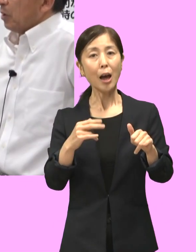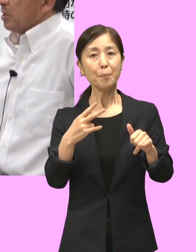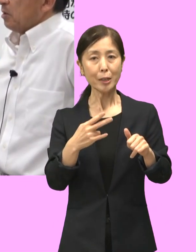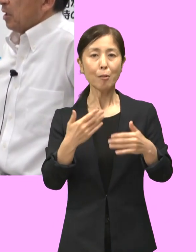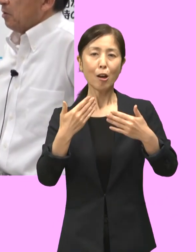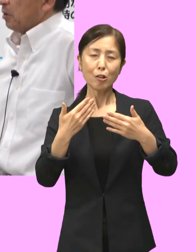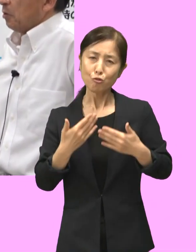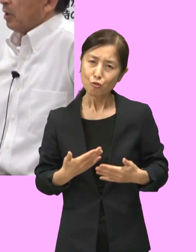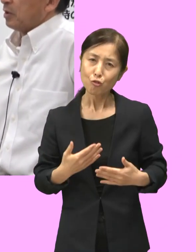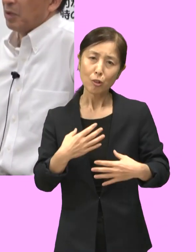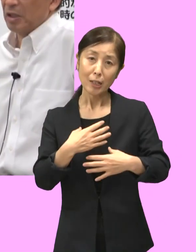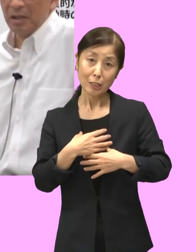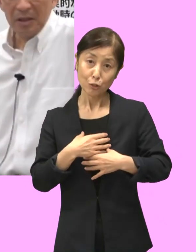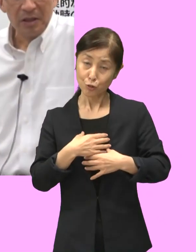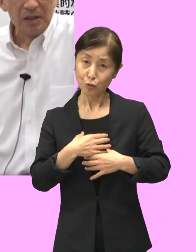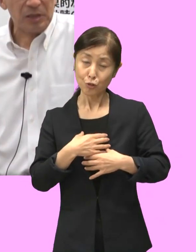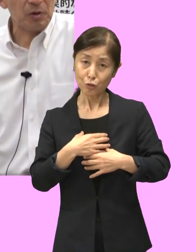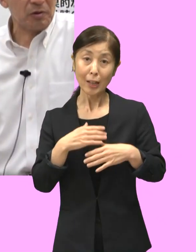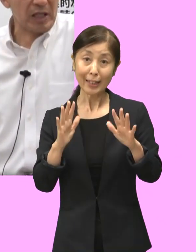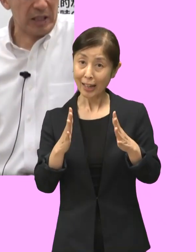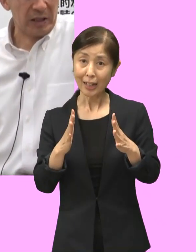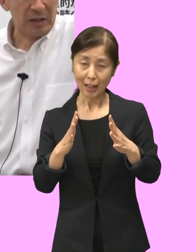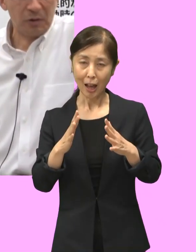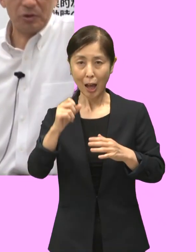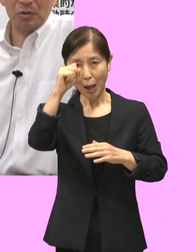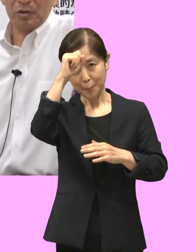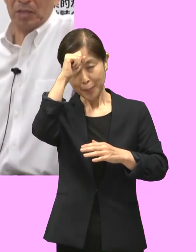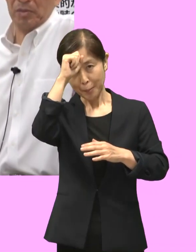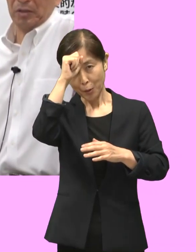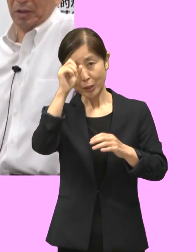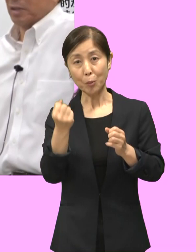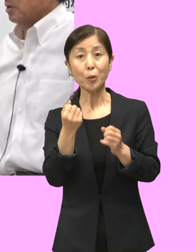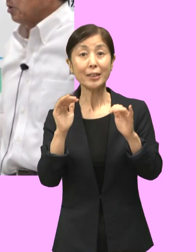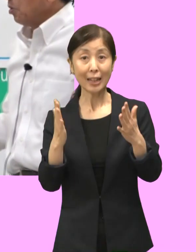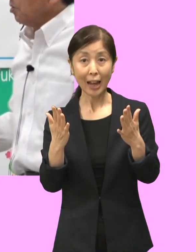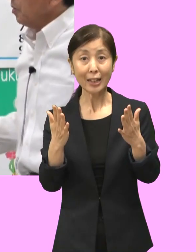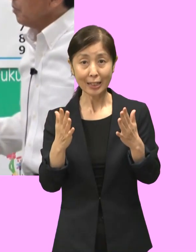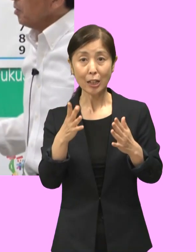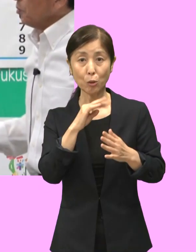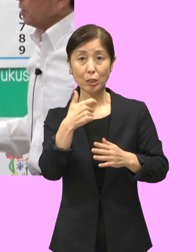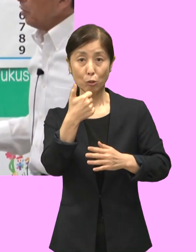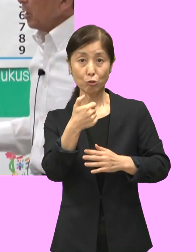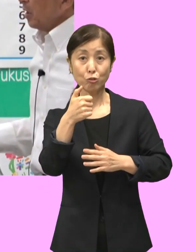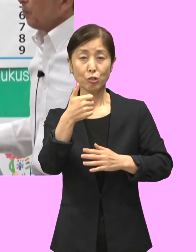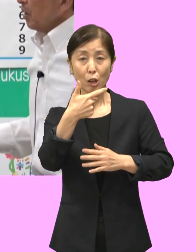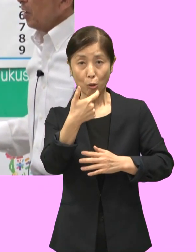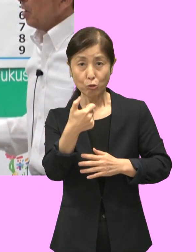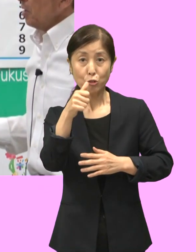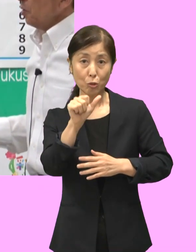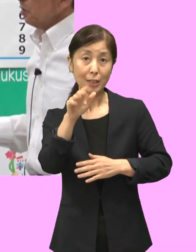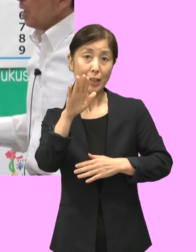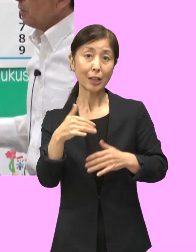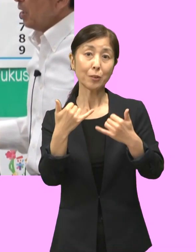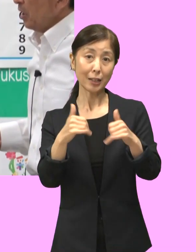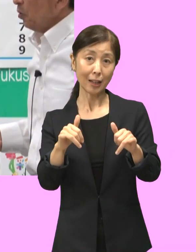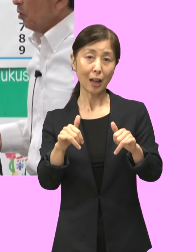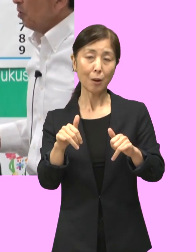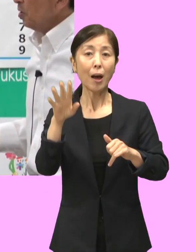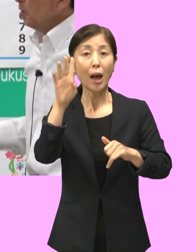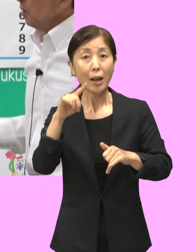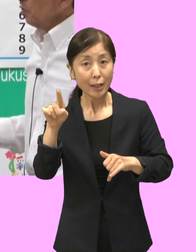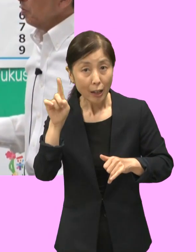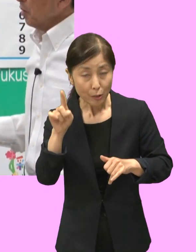重症化リスクが低いというのは、つまり持病のない65歳未満の方ですけれども、こちらは、県による宅配